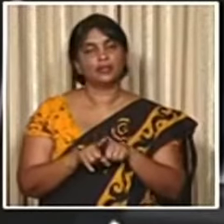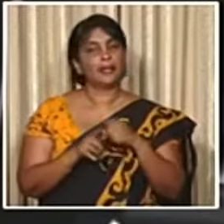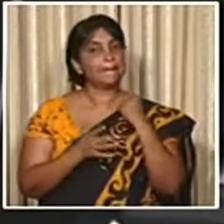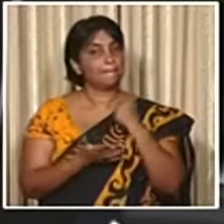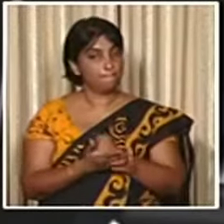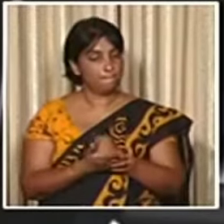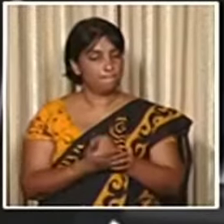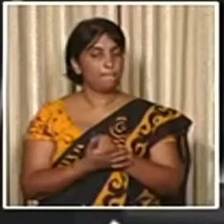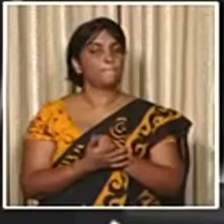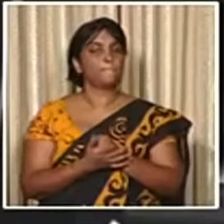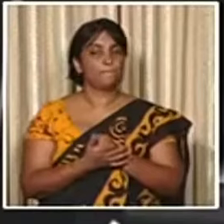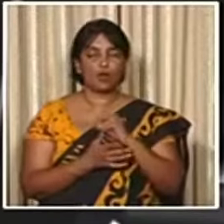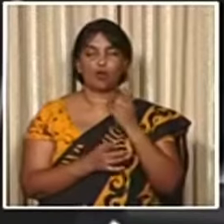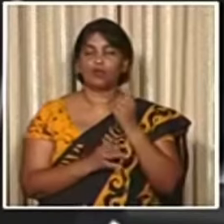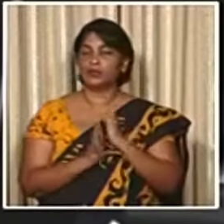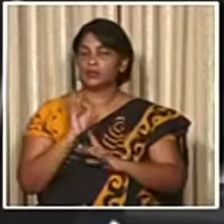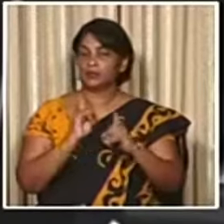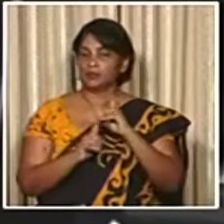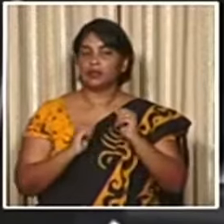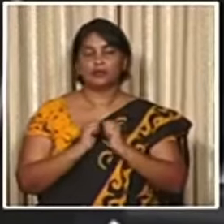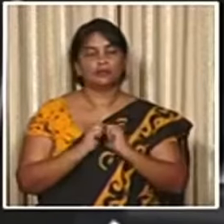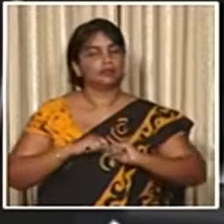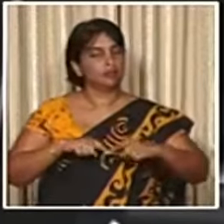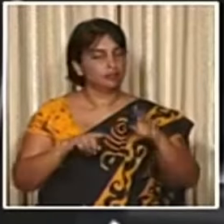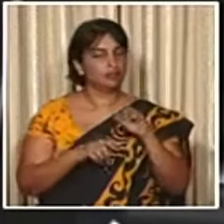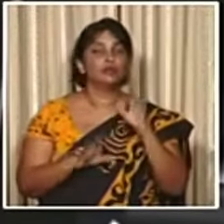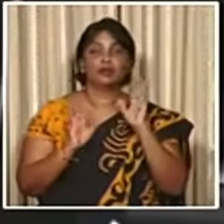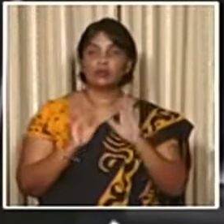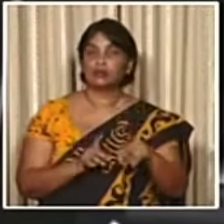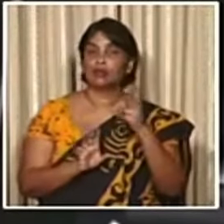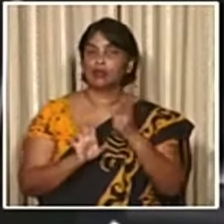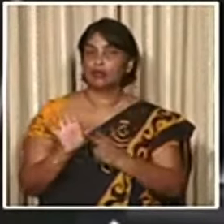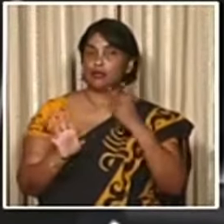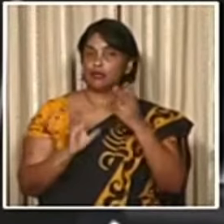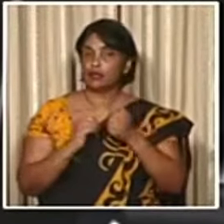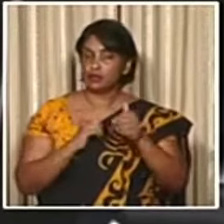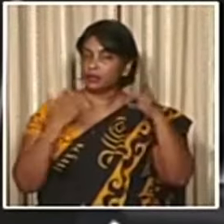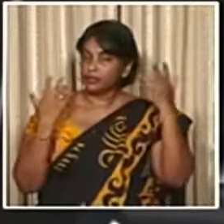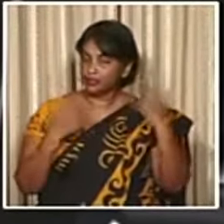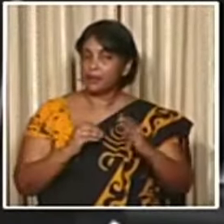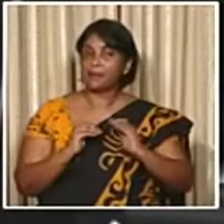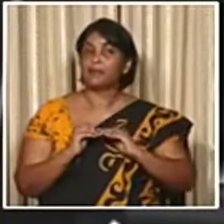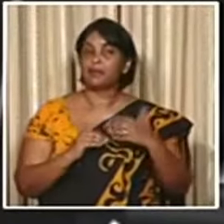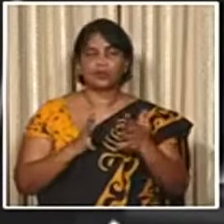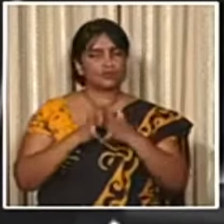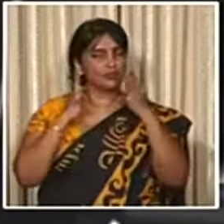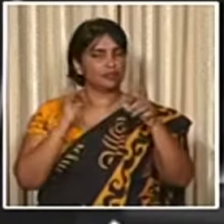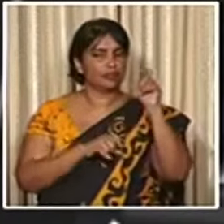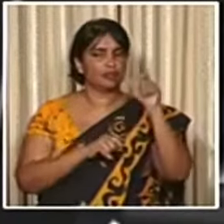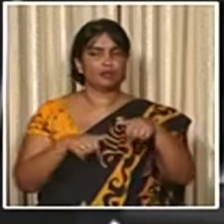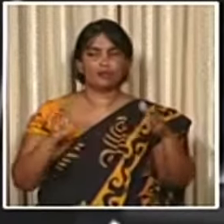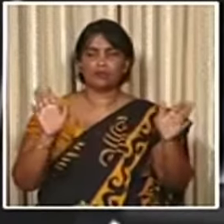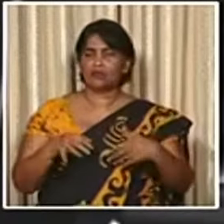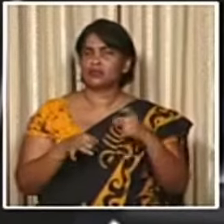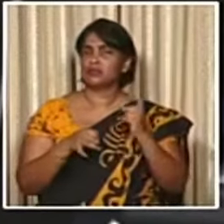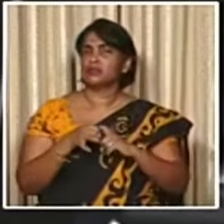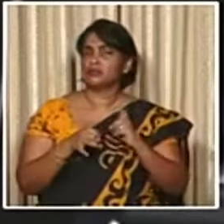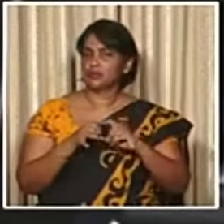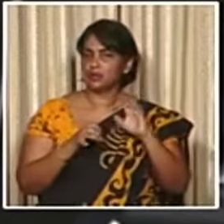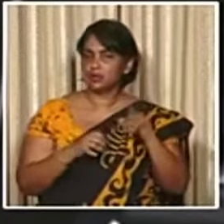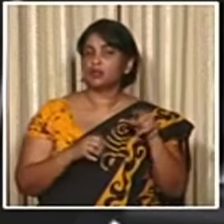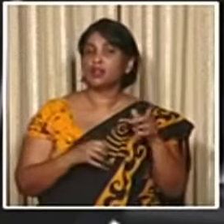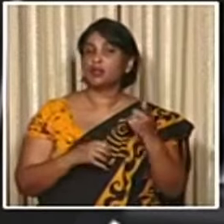මහ බැංකුව සහ මුදල් අමාත්‍යංශය කටයුතු කරා. නමුත් ඒ අවුරුදු දෙක ගත වුණාට පස්සෙත් බොහෝ දෙනෙකුට තාමත් ප්‍රශ්නයක්